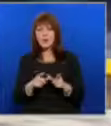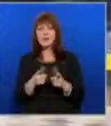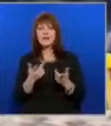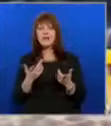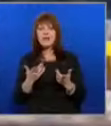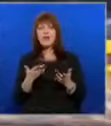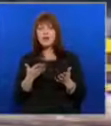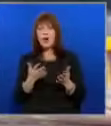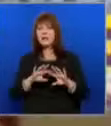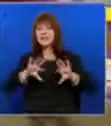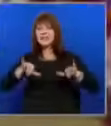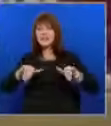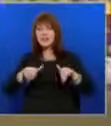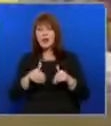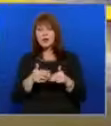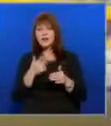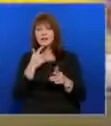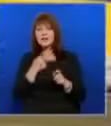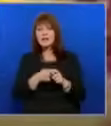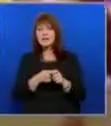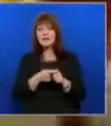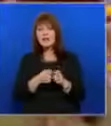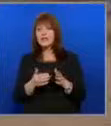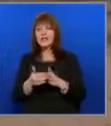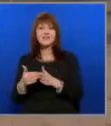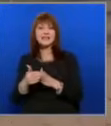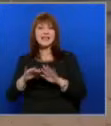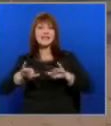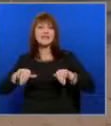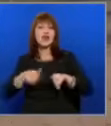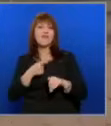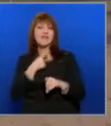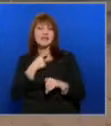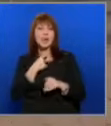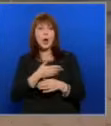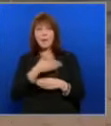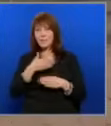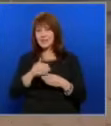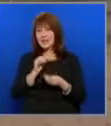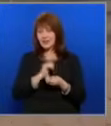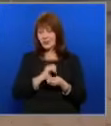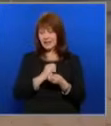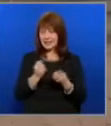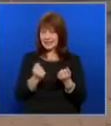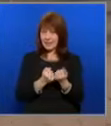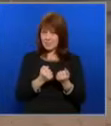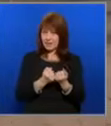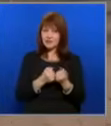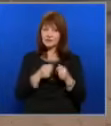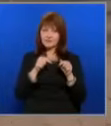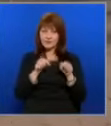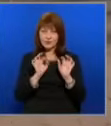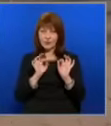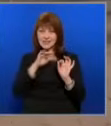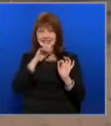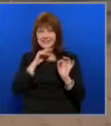Българска армия тези матчове са се провели на съседния стадион Васил Левски. Последният домакински матч на ЦСКА на стадион Българска армия в този му